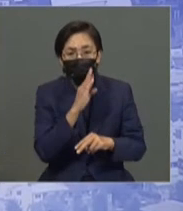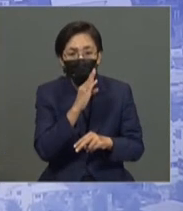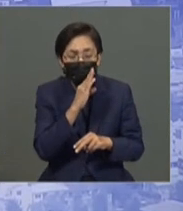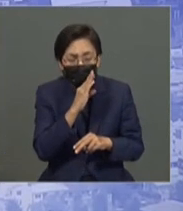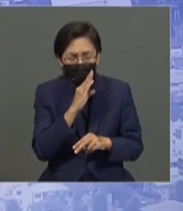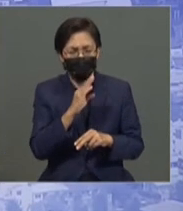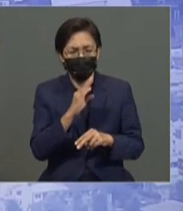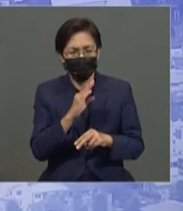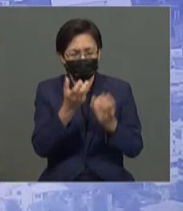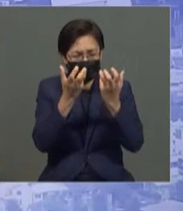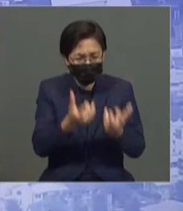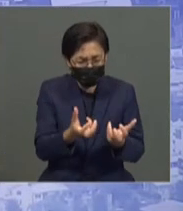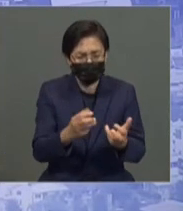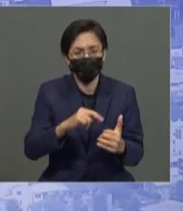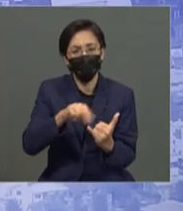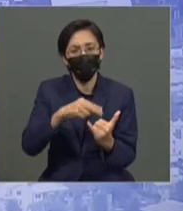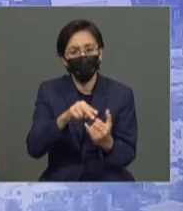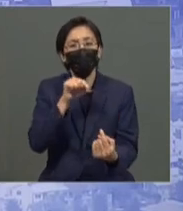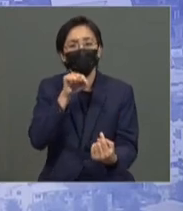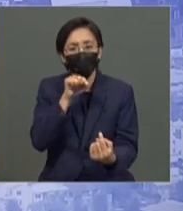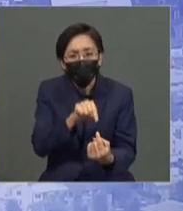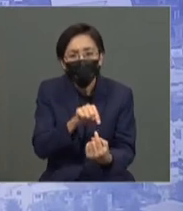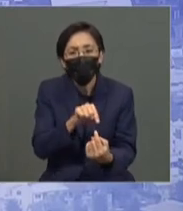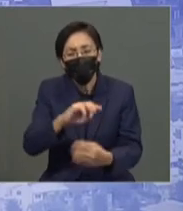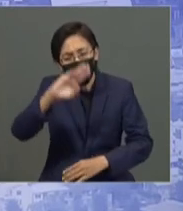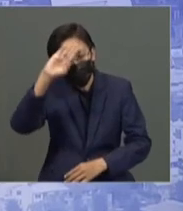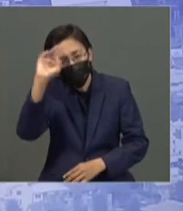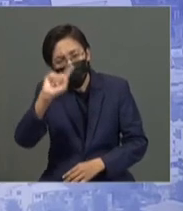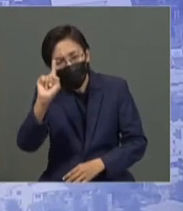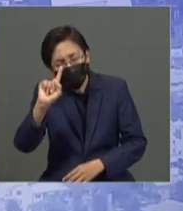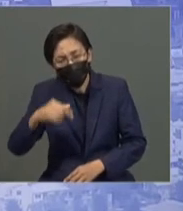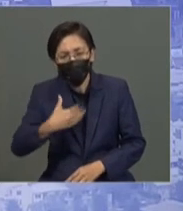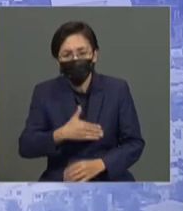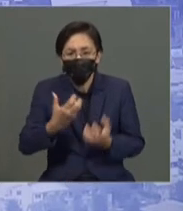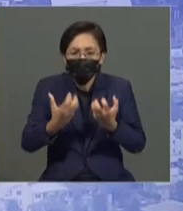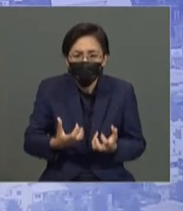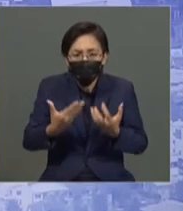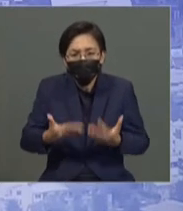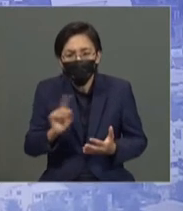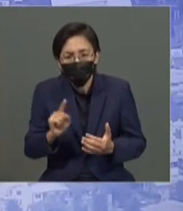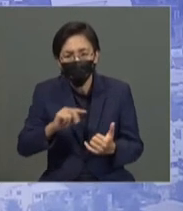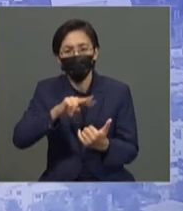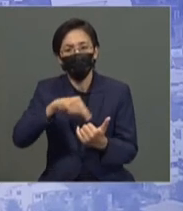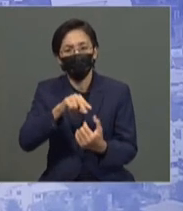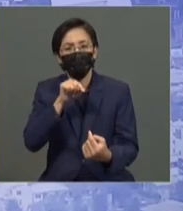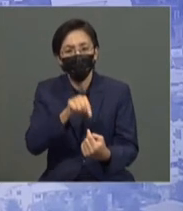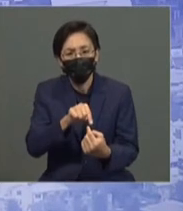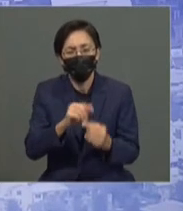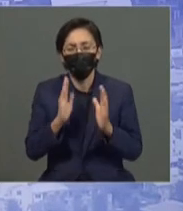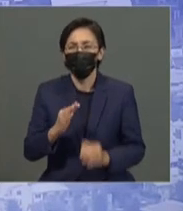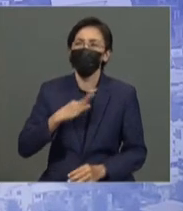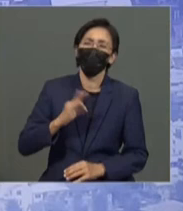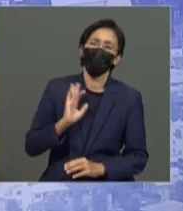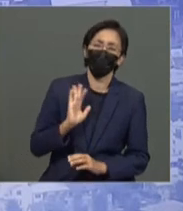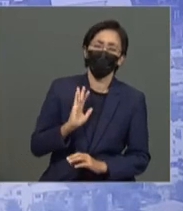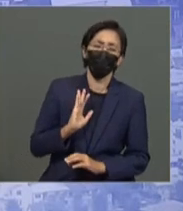งท่านจะได้รับการดูแลให้เหมาะสมอย่างแน่นอนนะคะเพราะฉะนั้นไม่อยากให้เกิดกรณีการปฏิเสธเตียงอย่